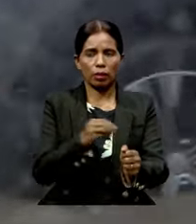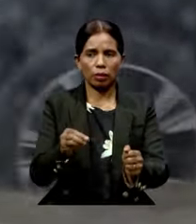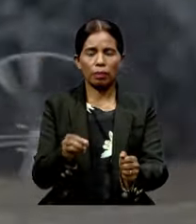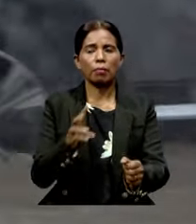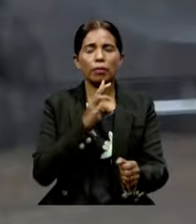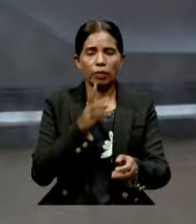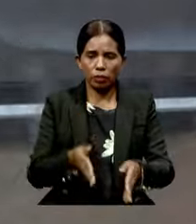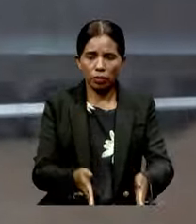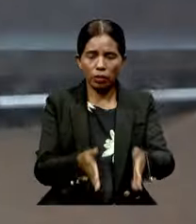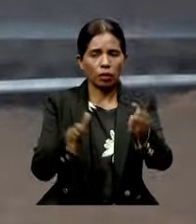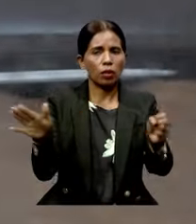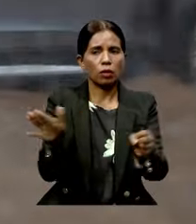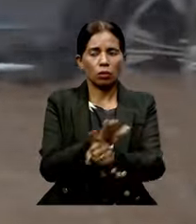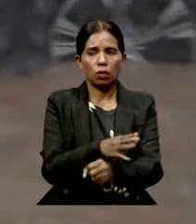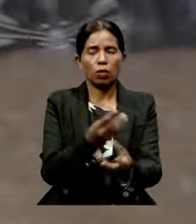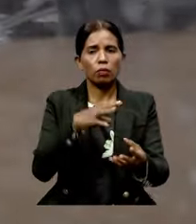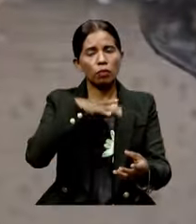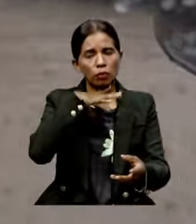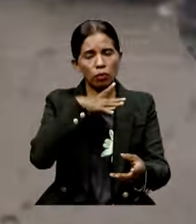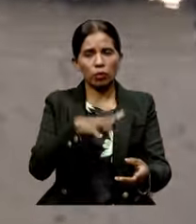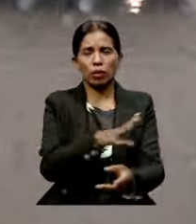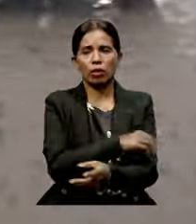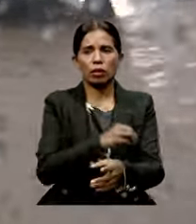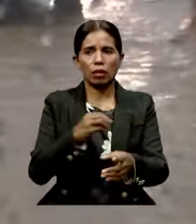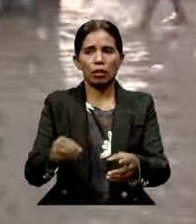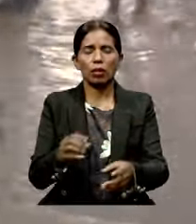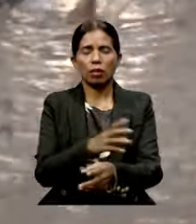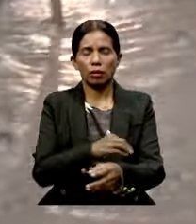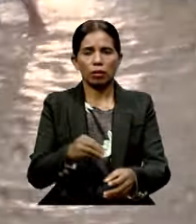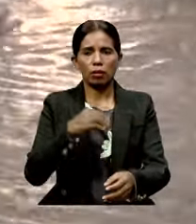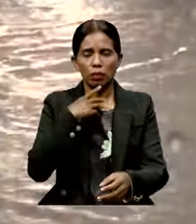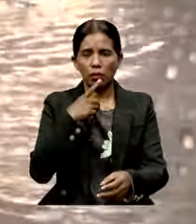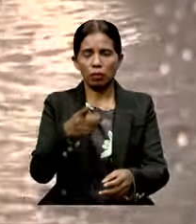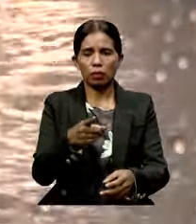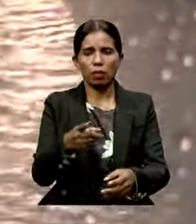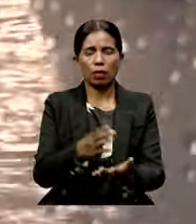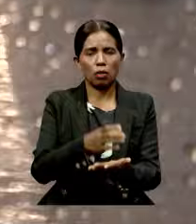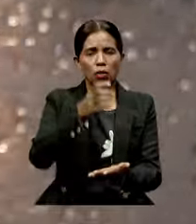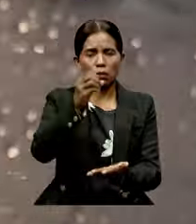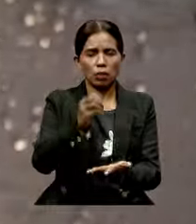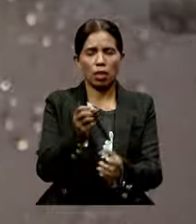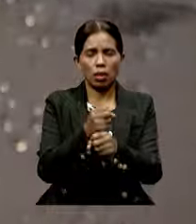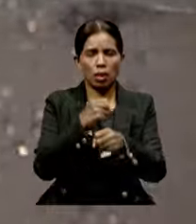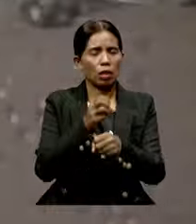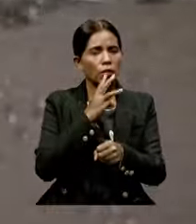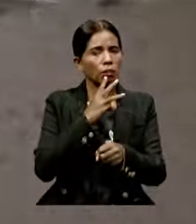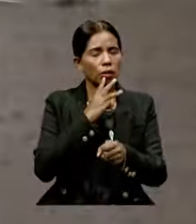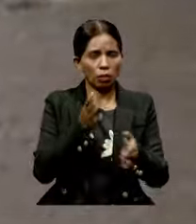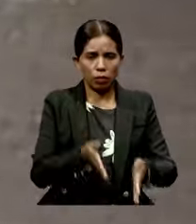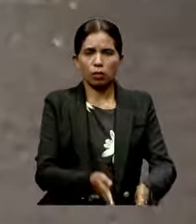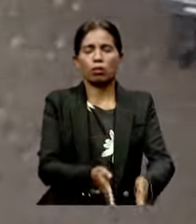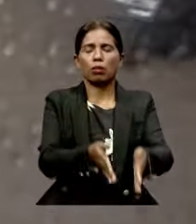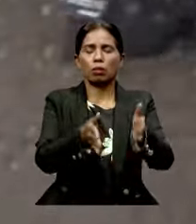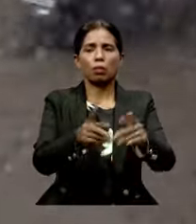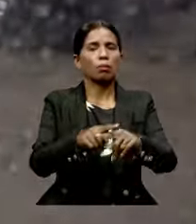intupido tama nakon ho tahu nolisu hanesan aqua mamuk plastiku lata mamuk ho dihalo be labele halai tuir ne dalan